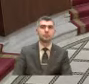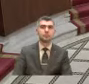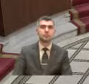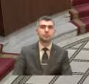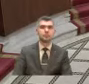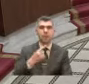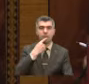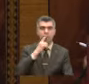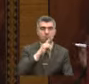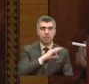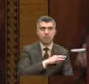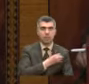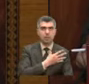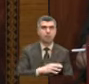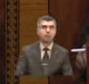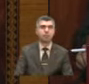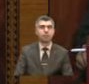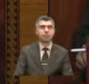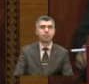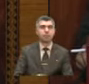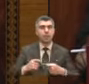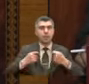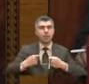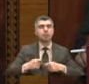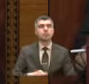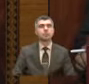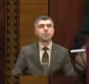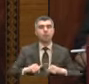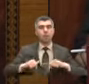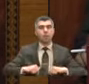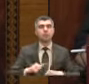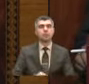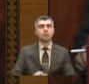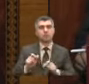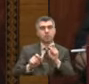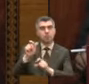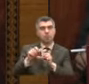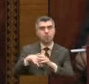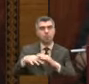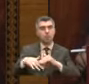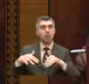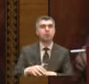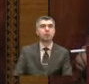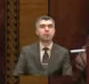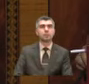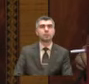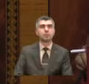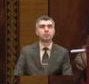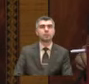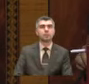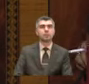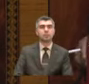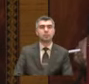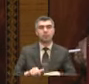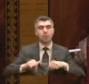بسم الله الرحمن الرحيم. سيدة الرئيسة المحترمة، سيد الوزير المحترم، سيدات والسادة النواب المحترمين، سيد